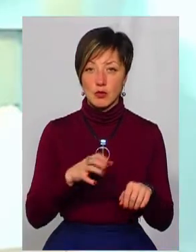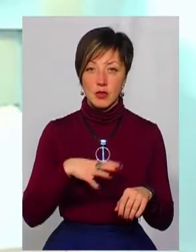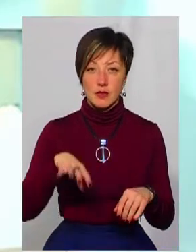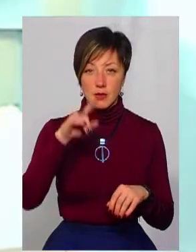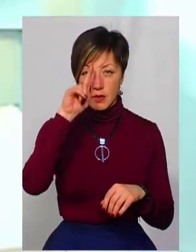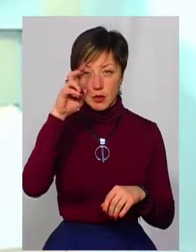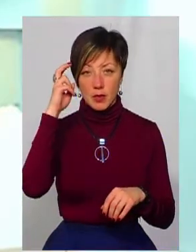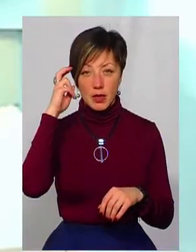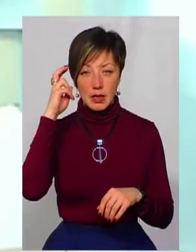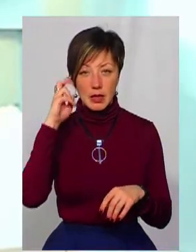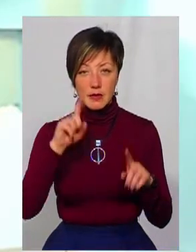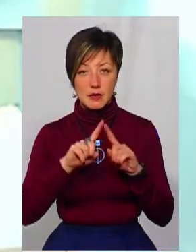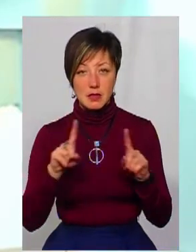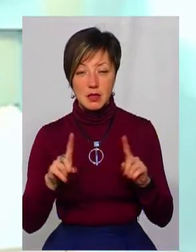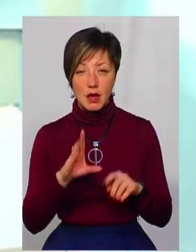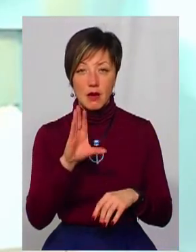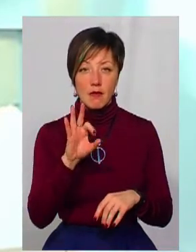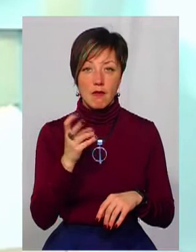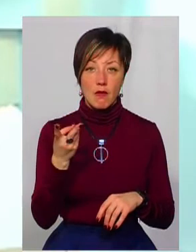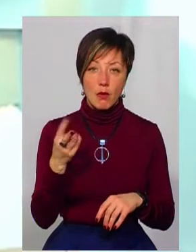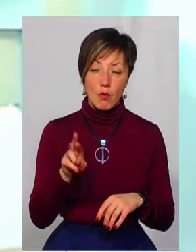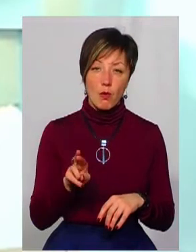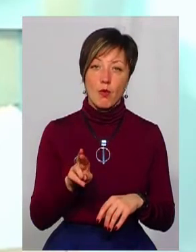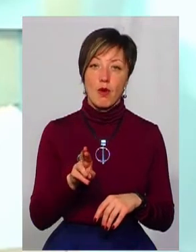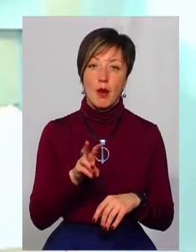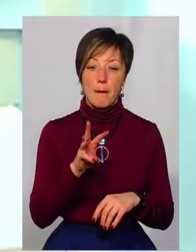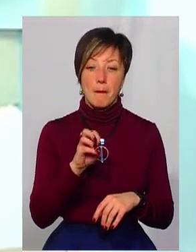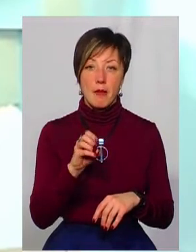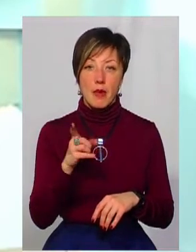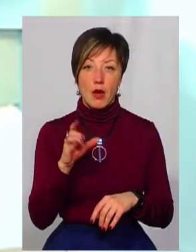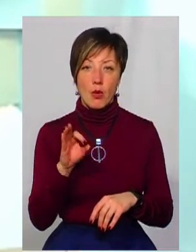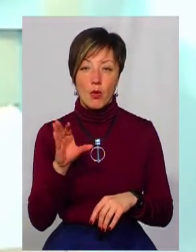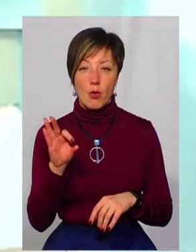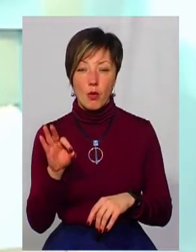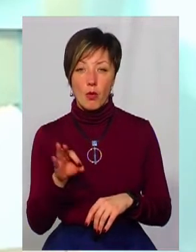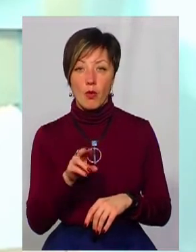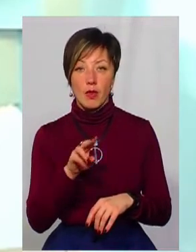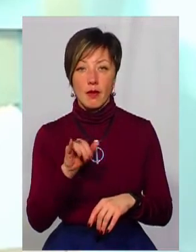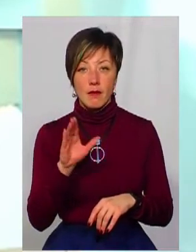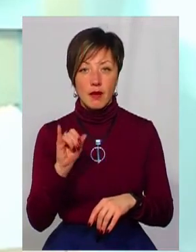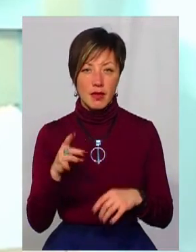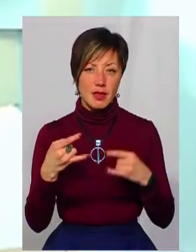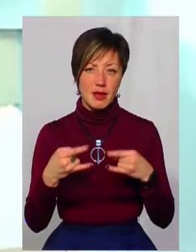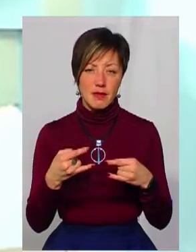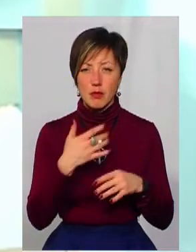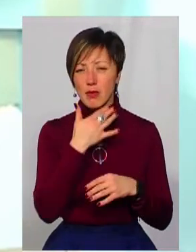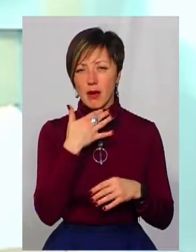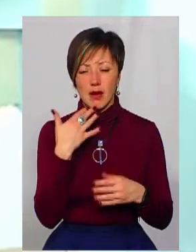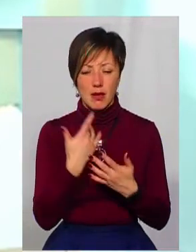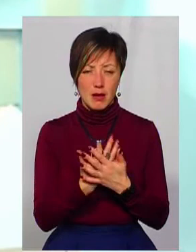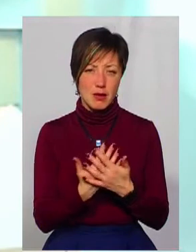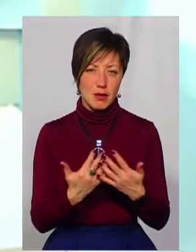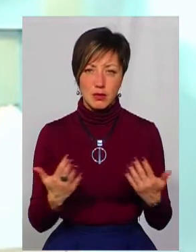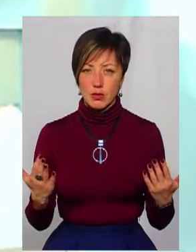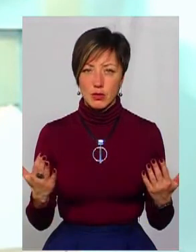всім відомий «Київстар», і може бути «Воля», вона в IP, може бути «Мегого», «Дівантіві». Їх досить багато, вони